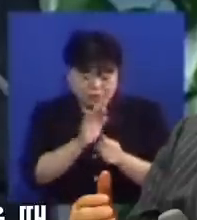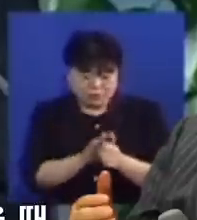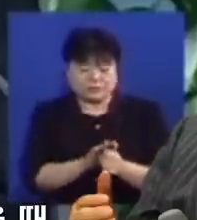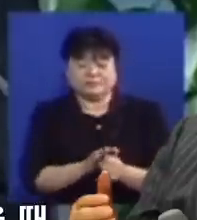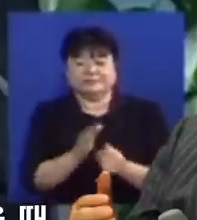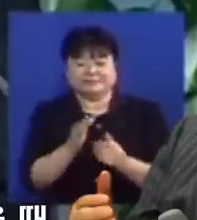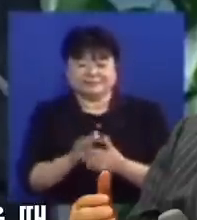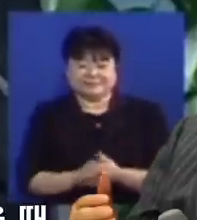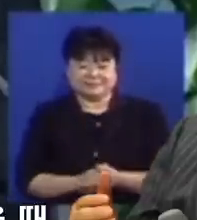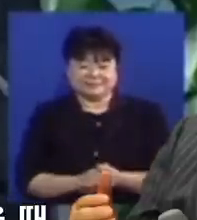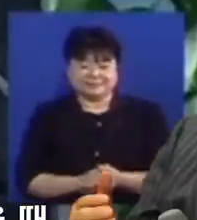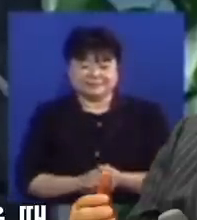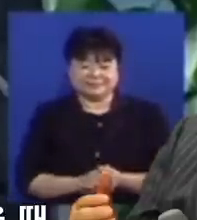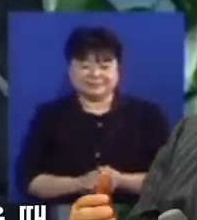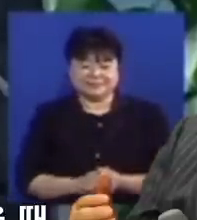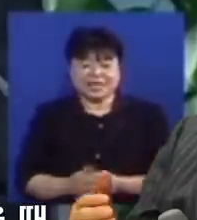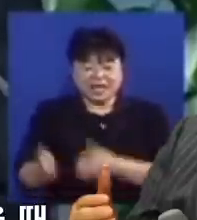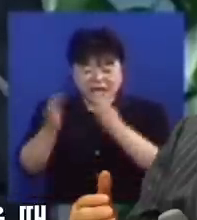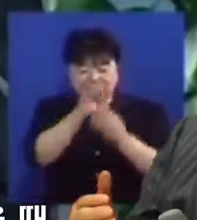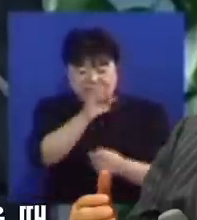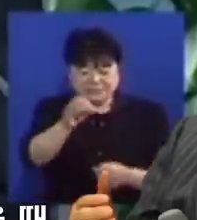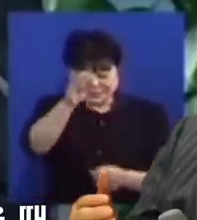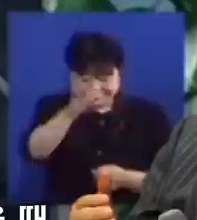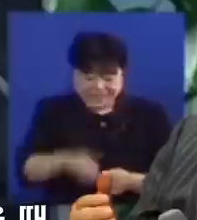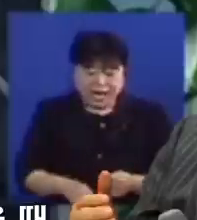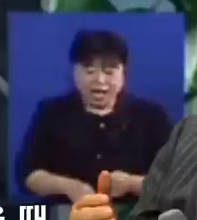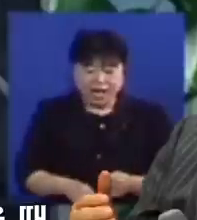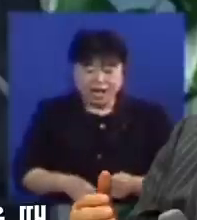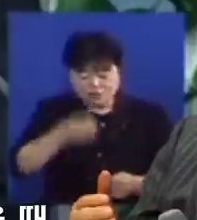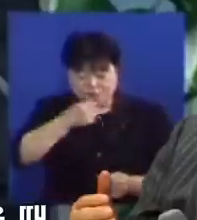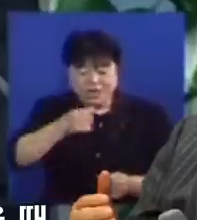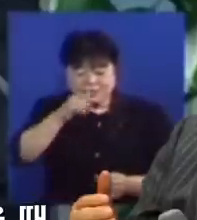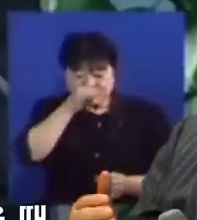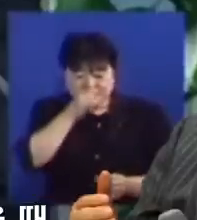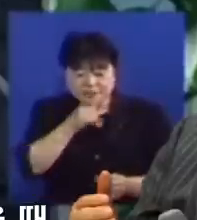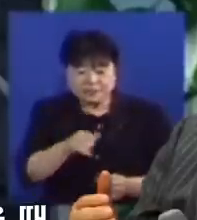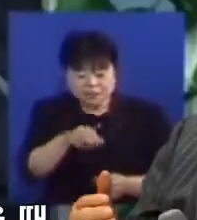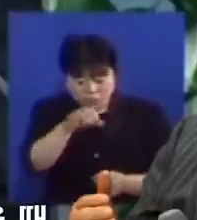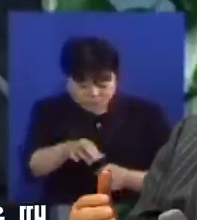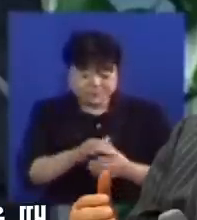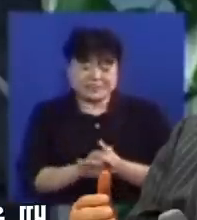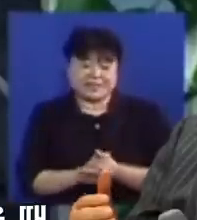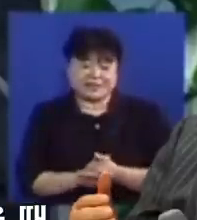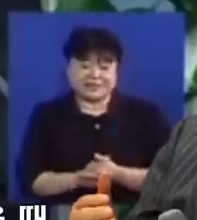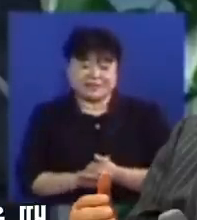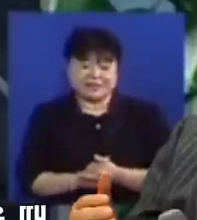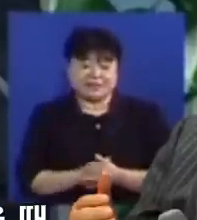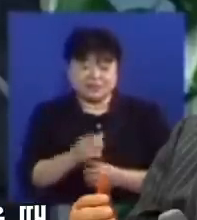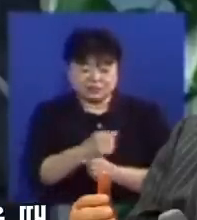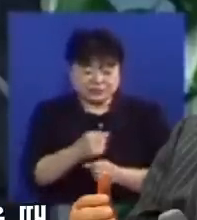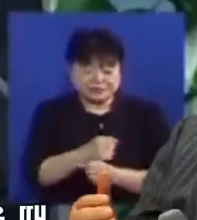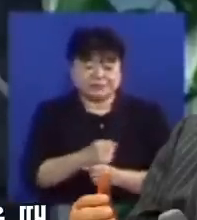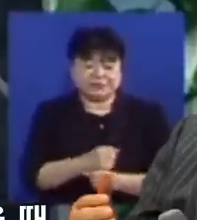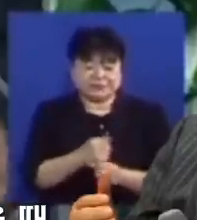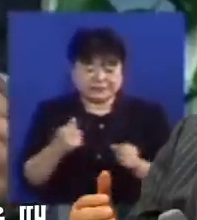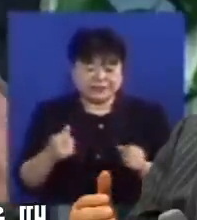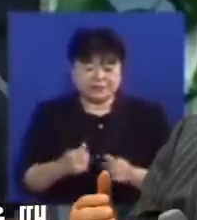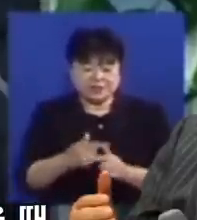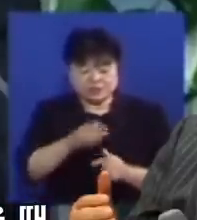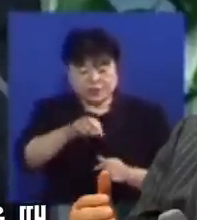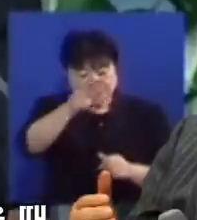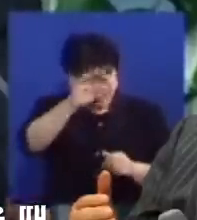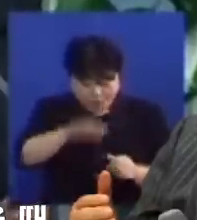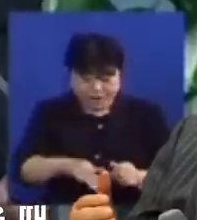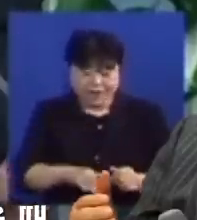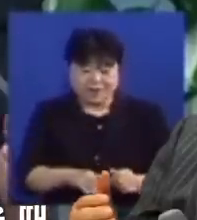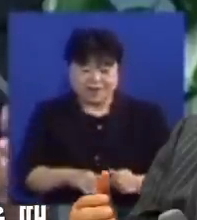마련해 주셨습니다. 갈보리 십자가는 우리가 꿈을 가질 수 있는 터전인 것입니다. 수고하고 무거운 짐진 자들은 다 내게로